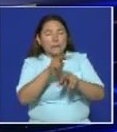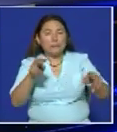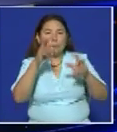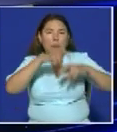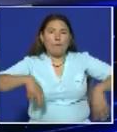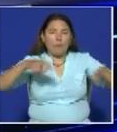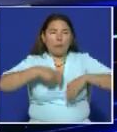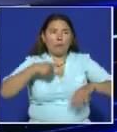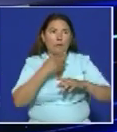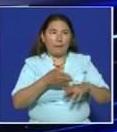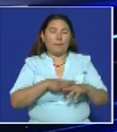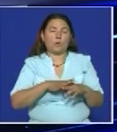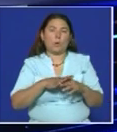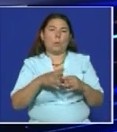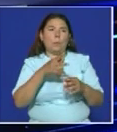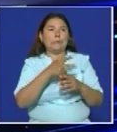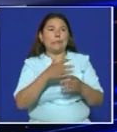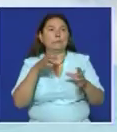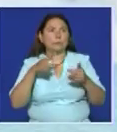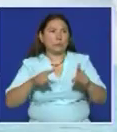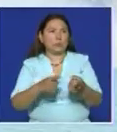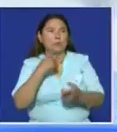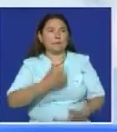ау тастағандарды қолға түсіреді.